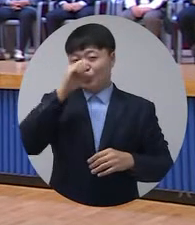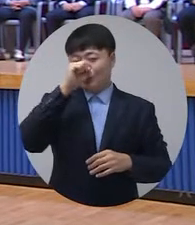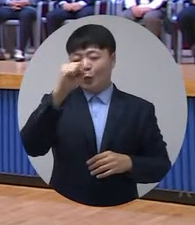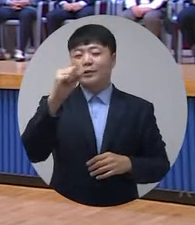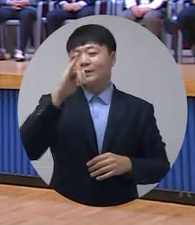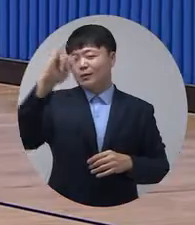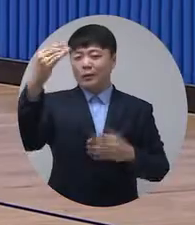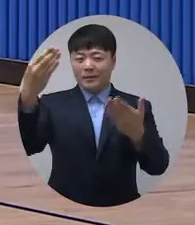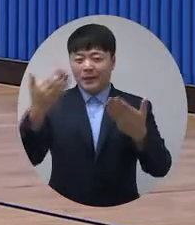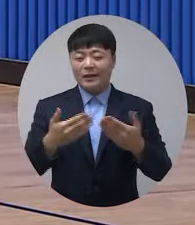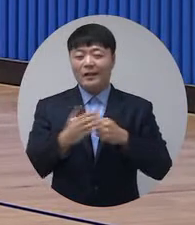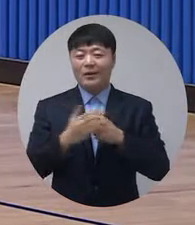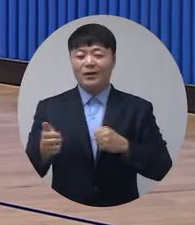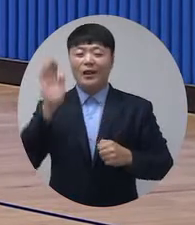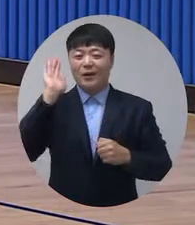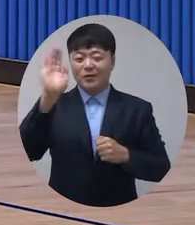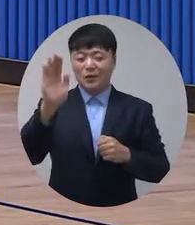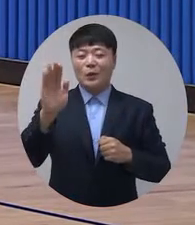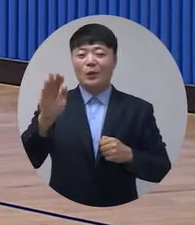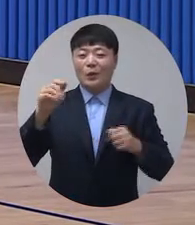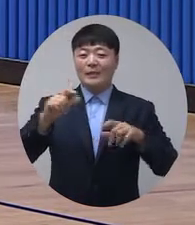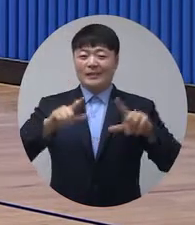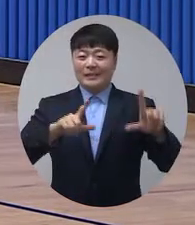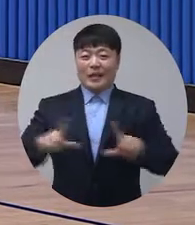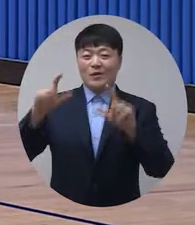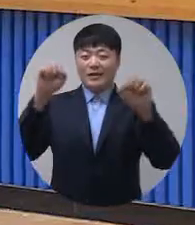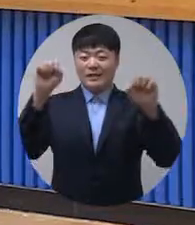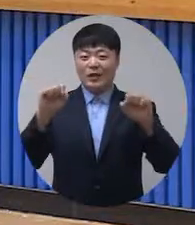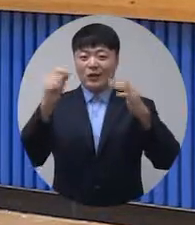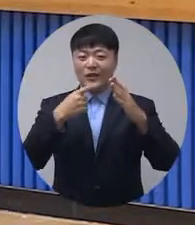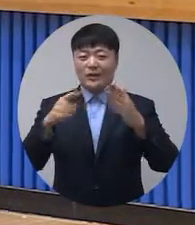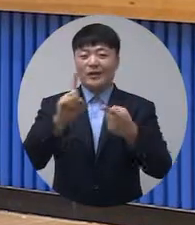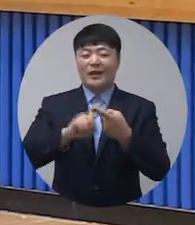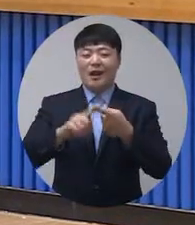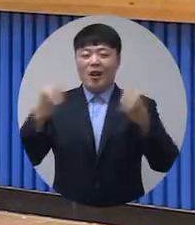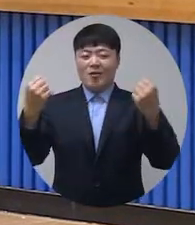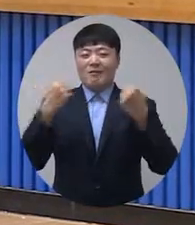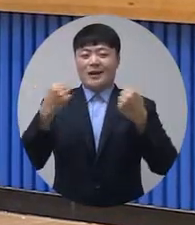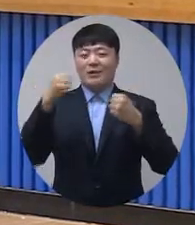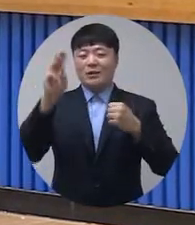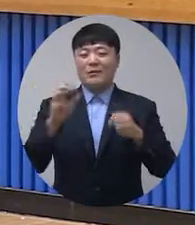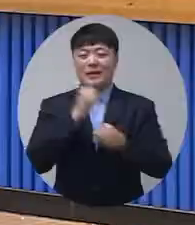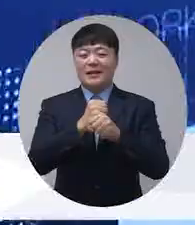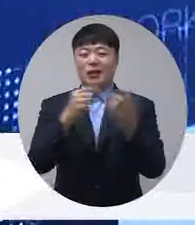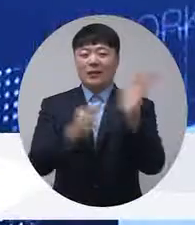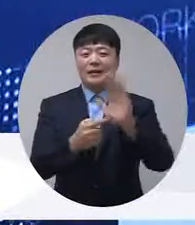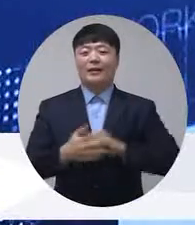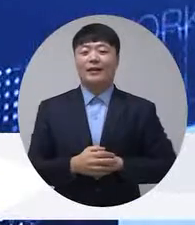성적을 거뒀다 며 앞으로 생활체육 활성화를 통해 더욱 건강한 합천군 을 만들어 가겠다고 밝혔습니다